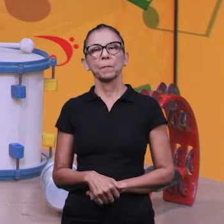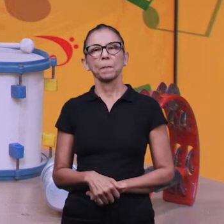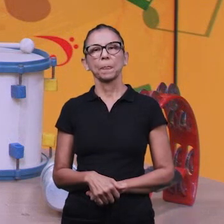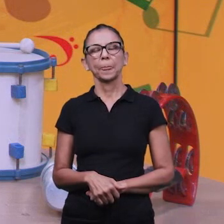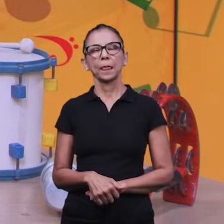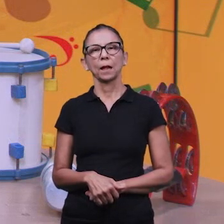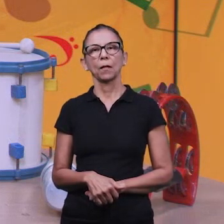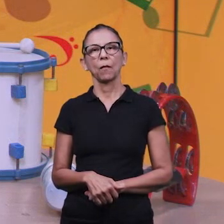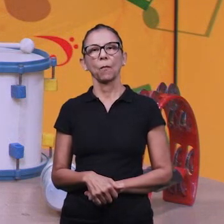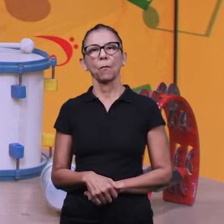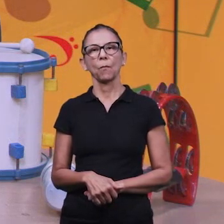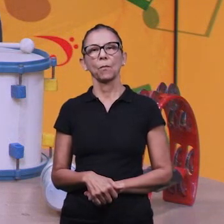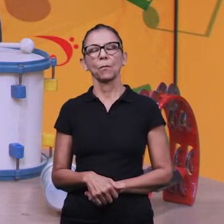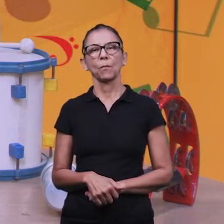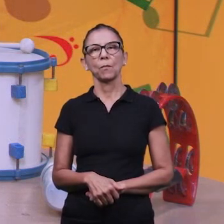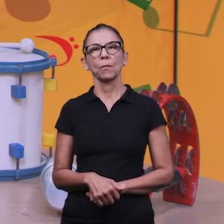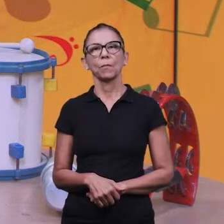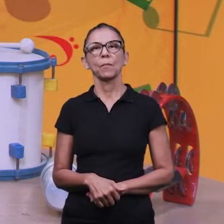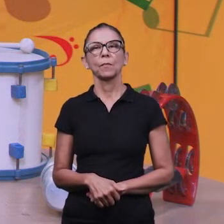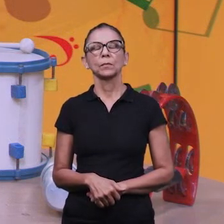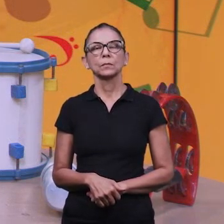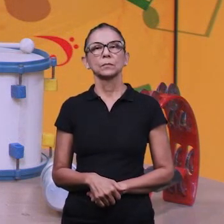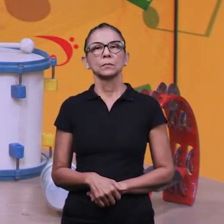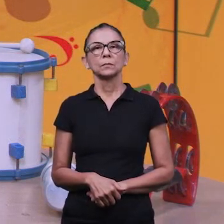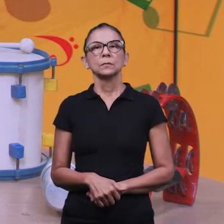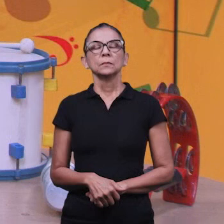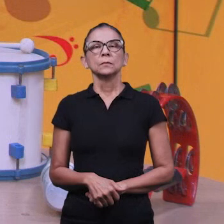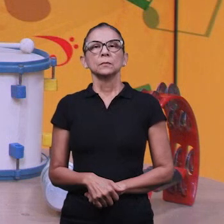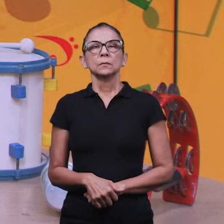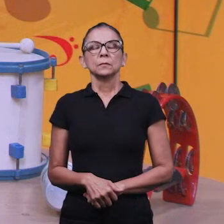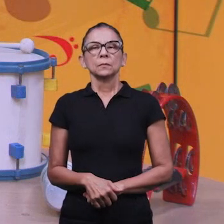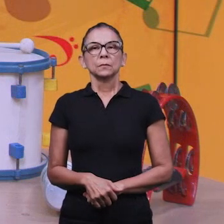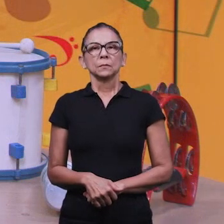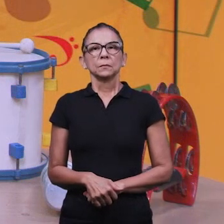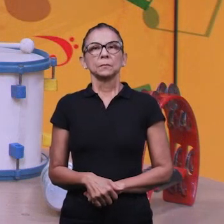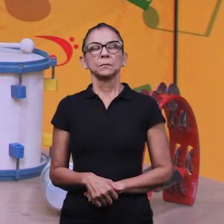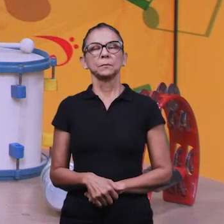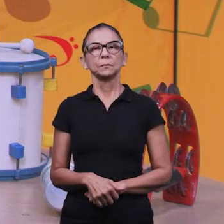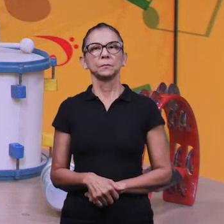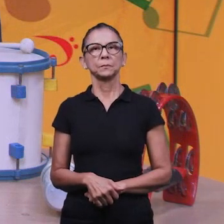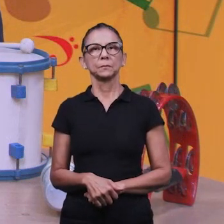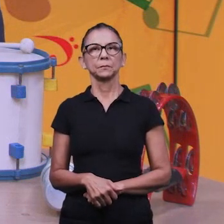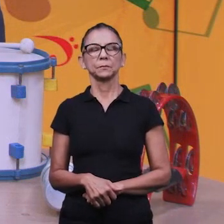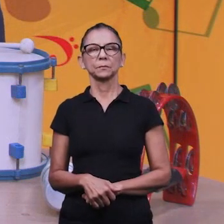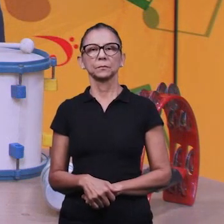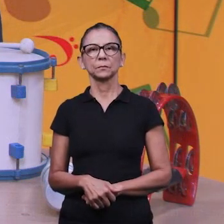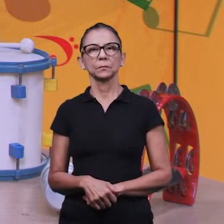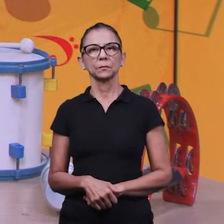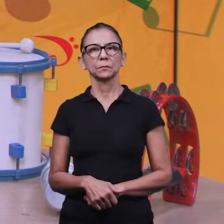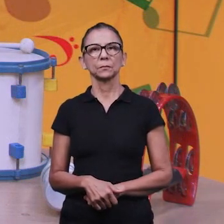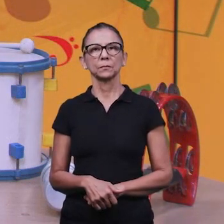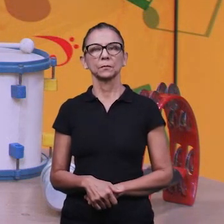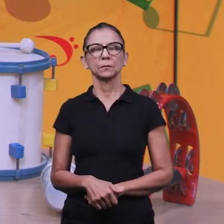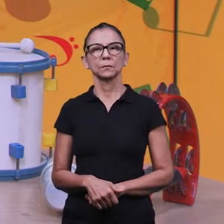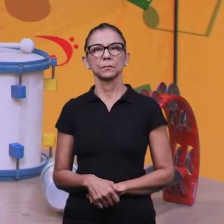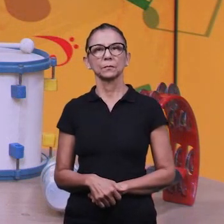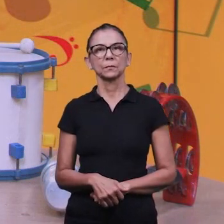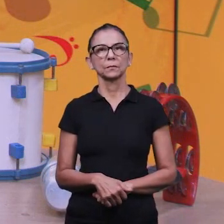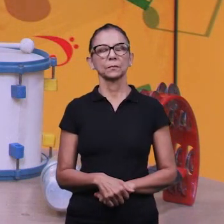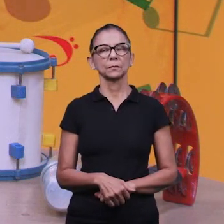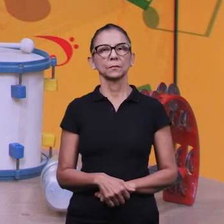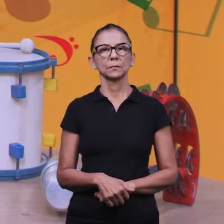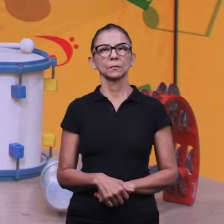si la, la la si si